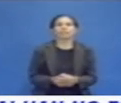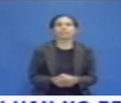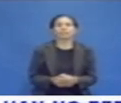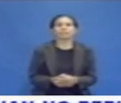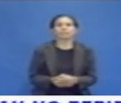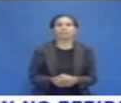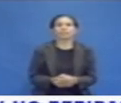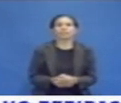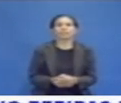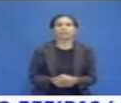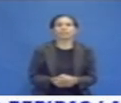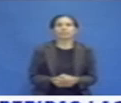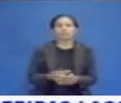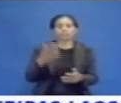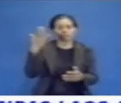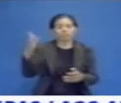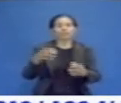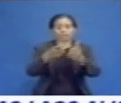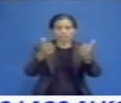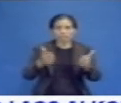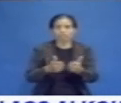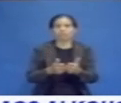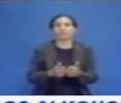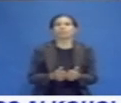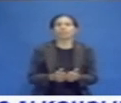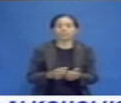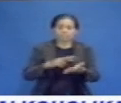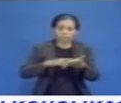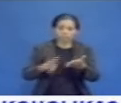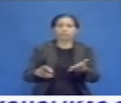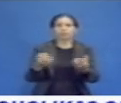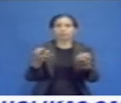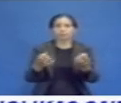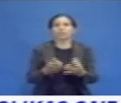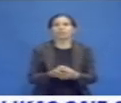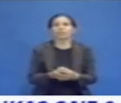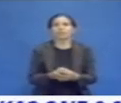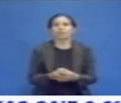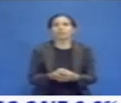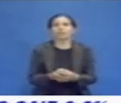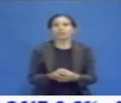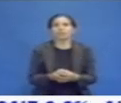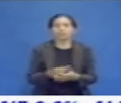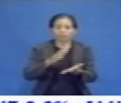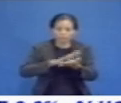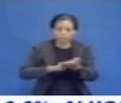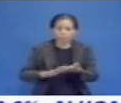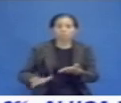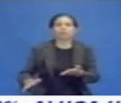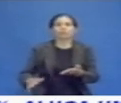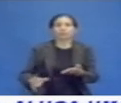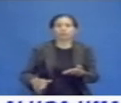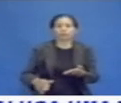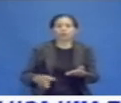ne welili hagarwai hobi bau ne ma kazu ne resista ma kas kirbi se sauri ko abizu kata khamos baleta kuwa klata bo sene